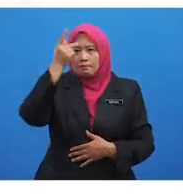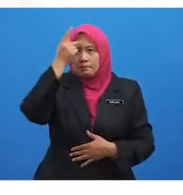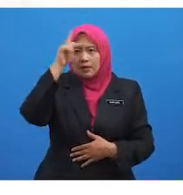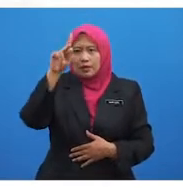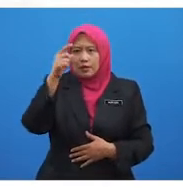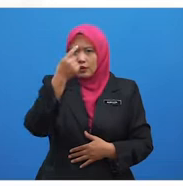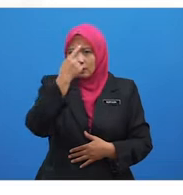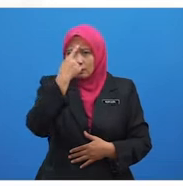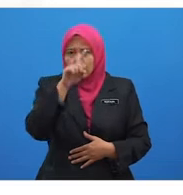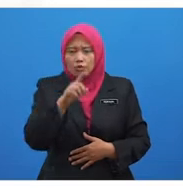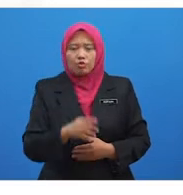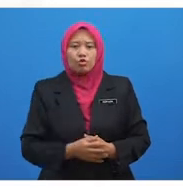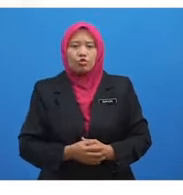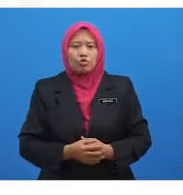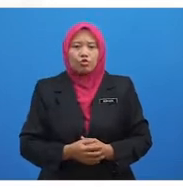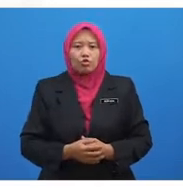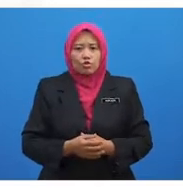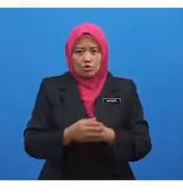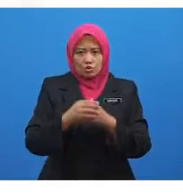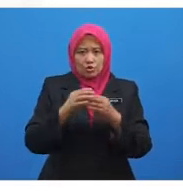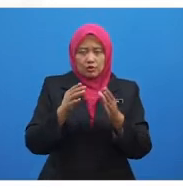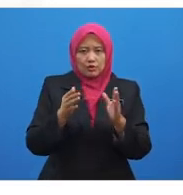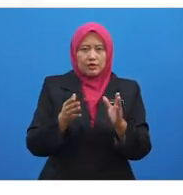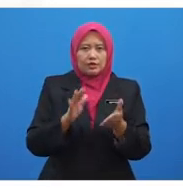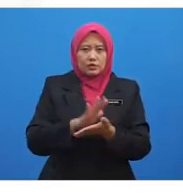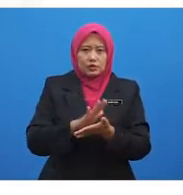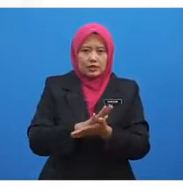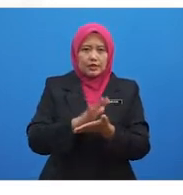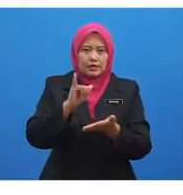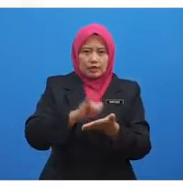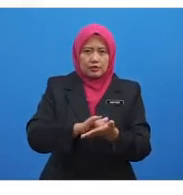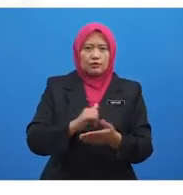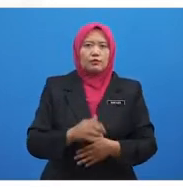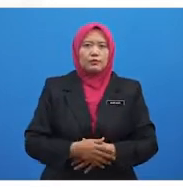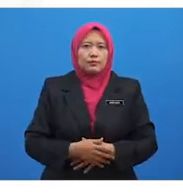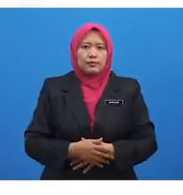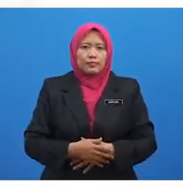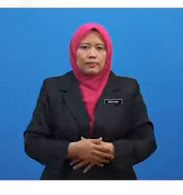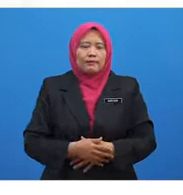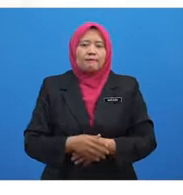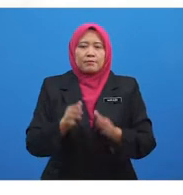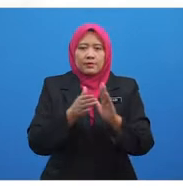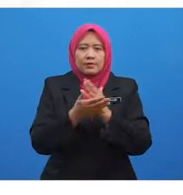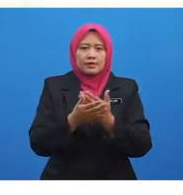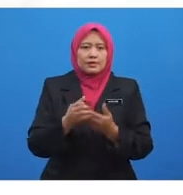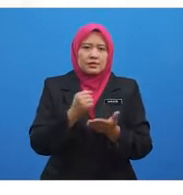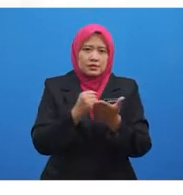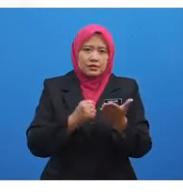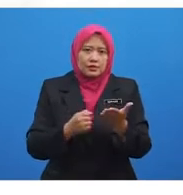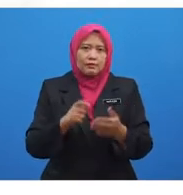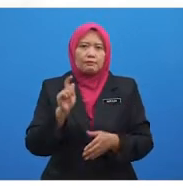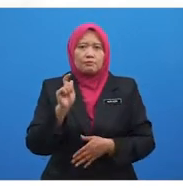penasihat bagi institusi tersebut. Seterusnya, kemahiran seni hendaklah